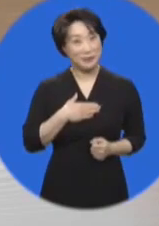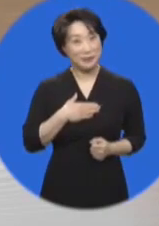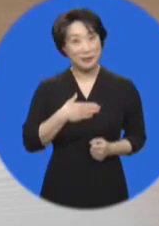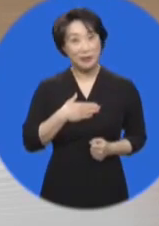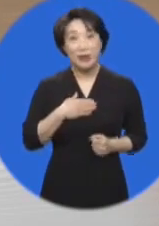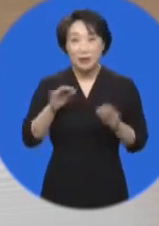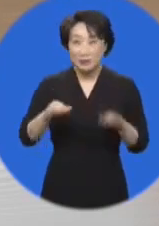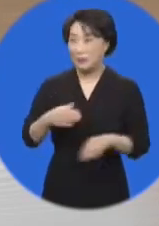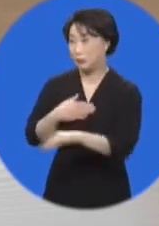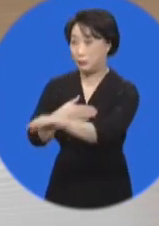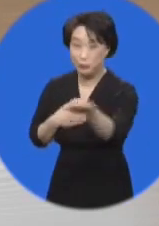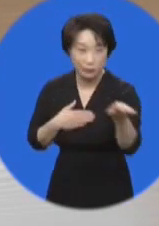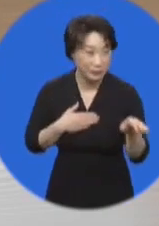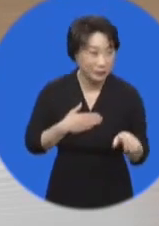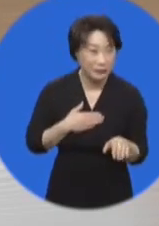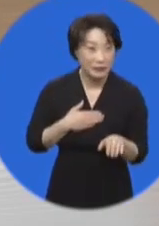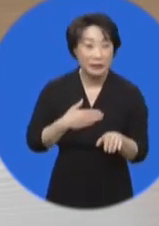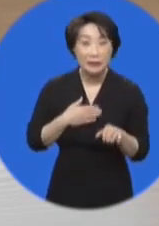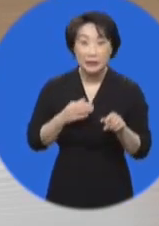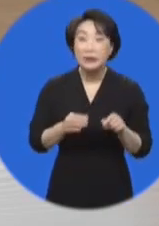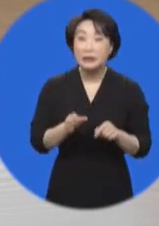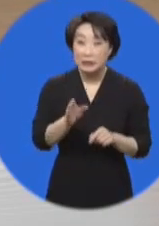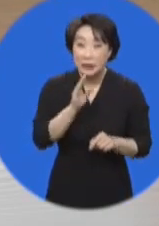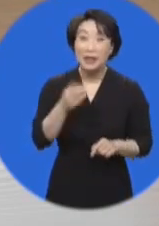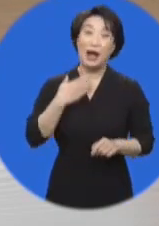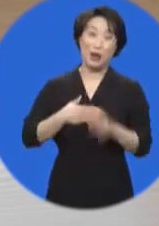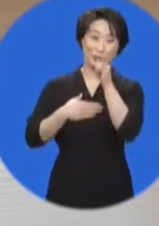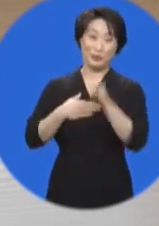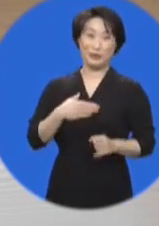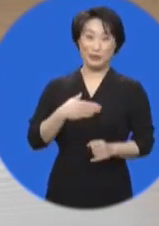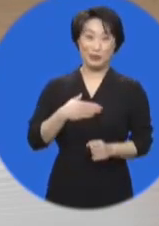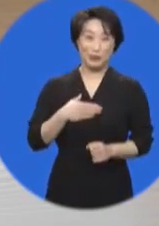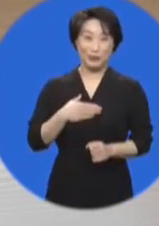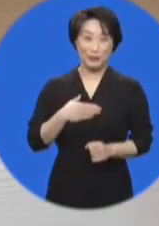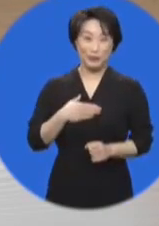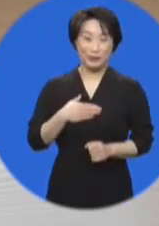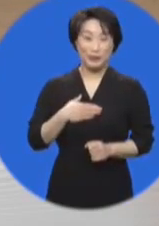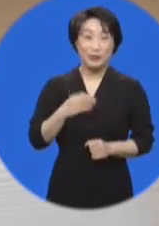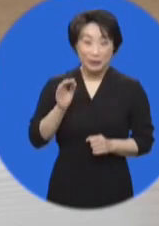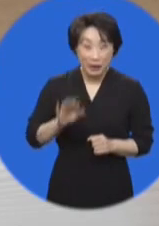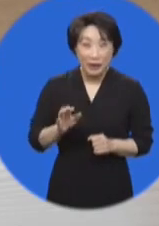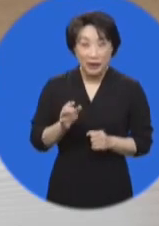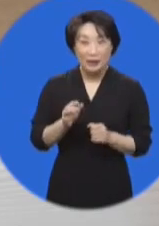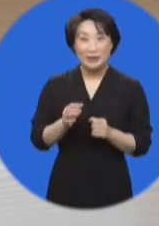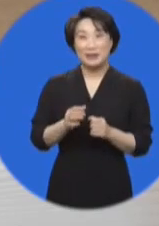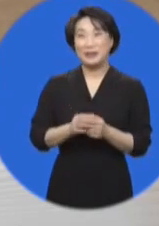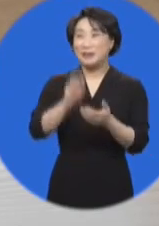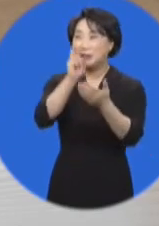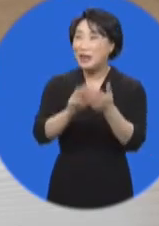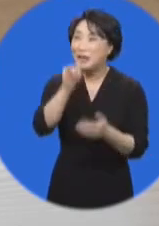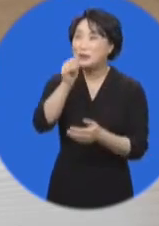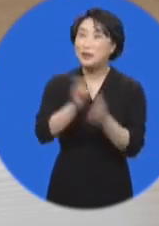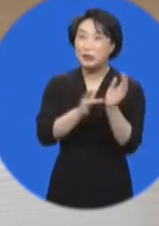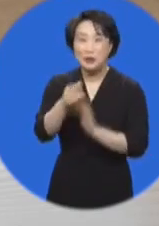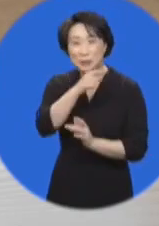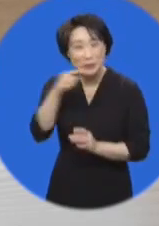근데 우리는 이 사실을 알고 그 피 지루